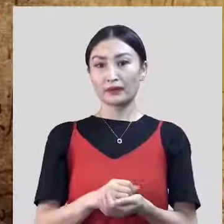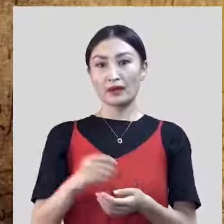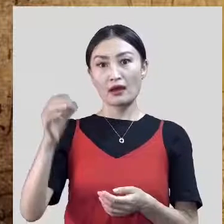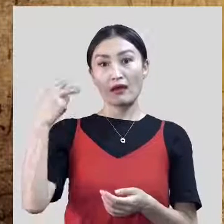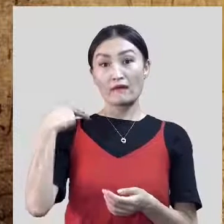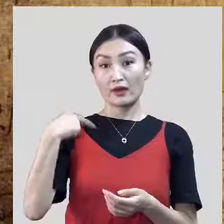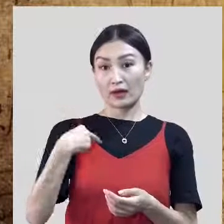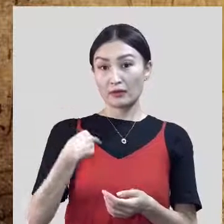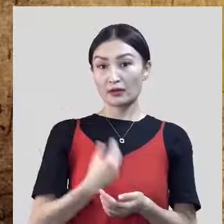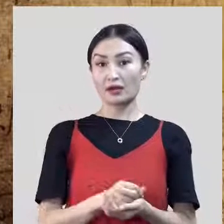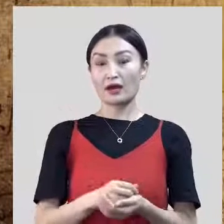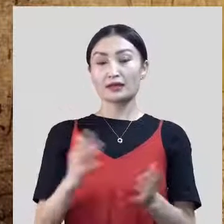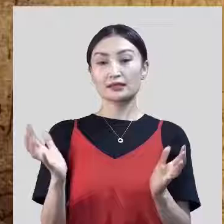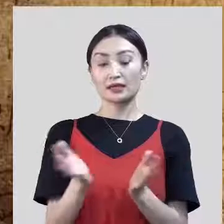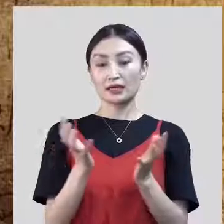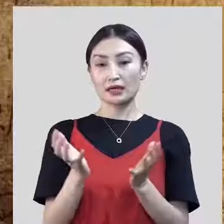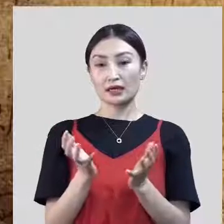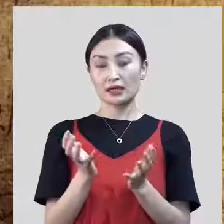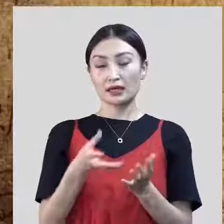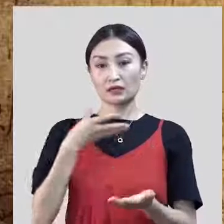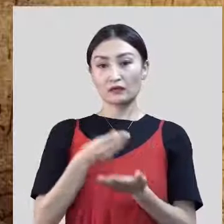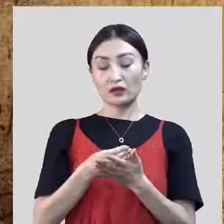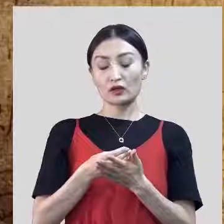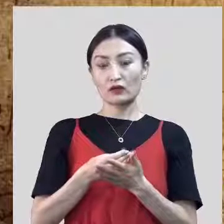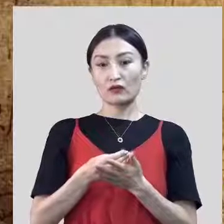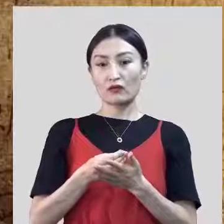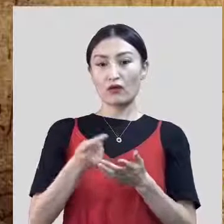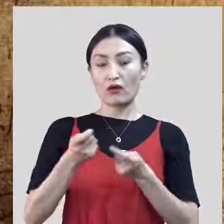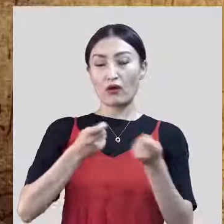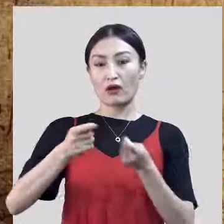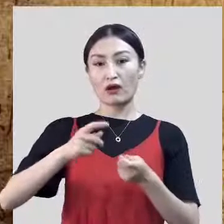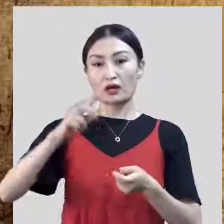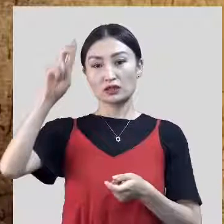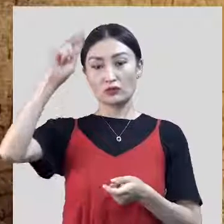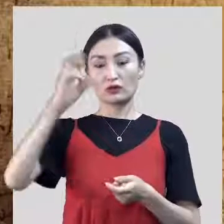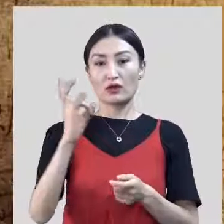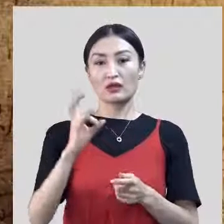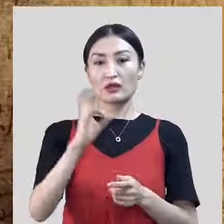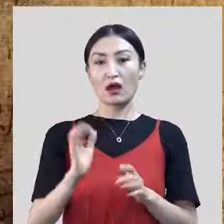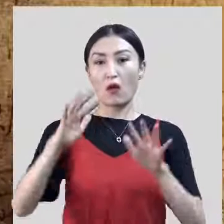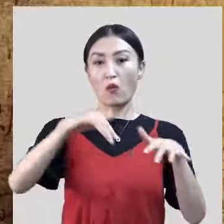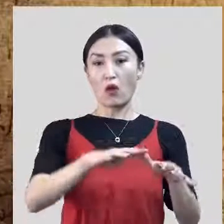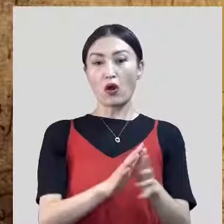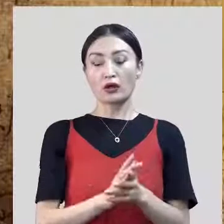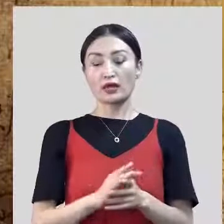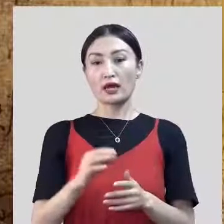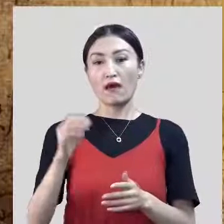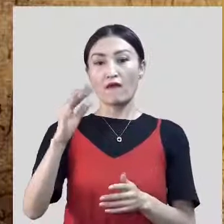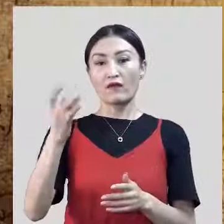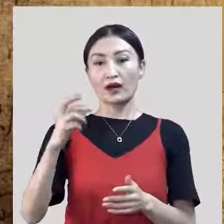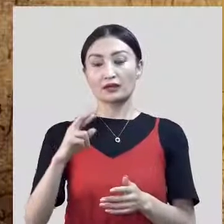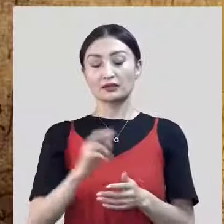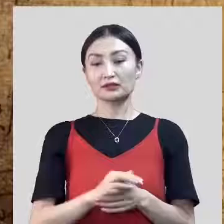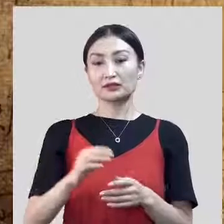великобритания сохранение своего господства на море франция возврат эльзаса и